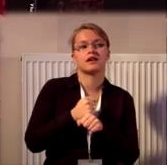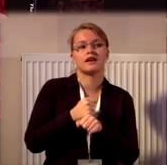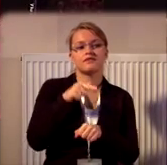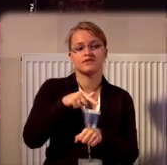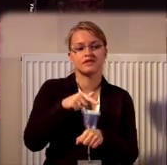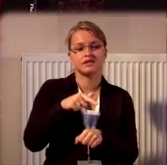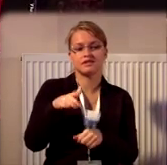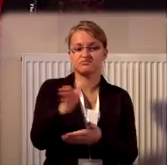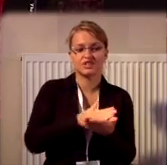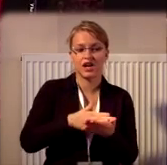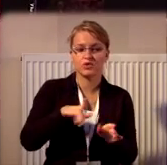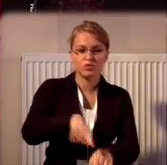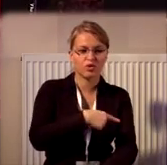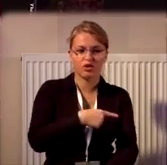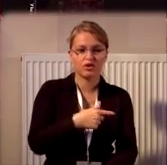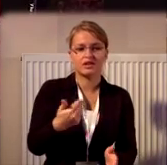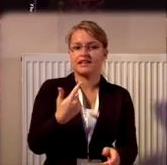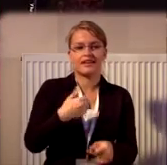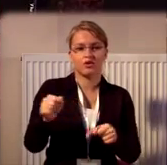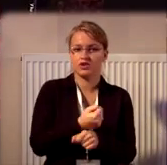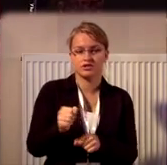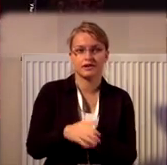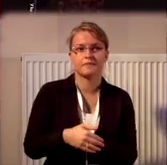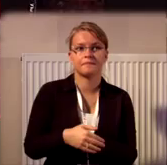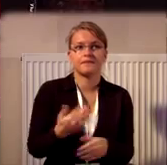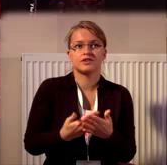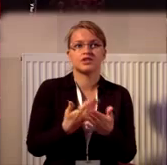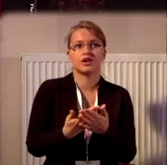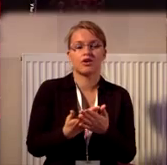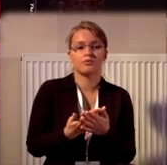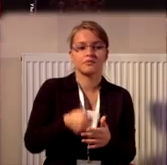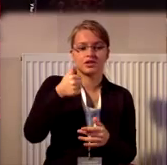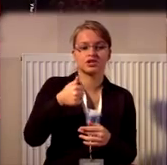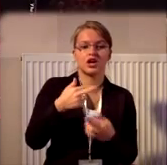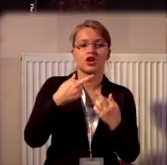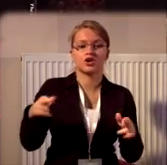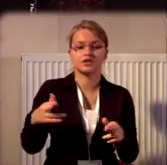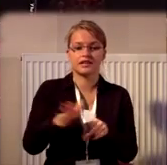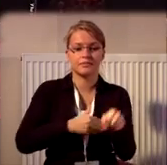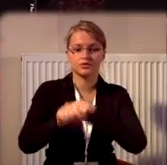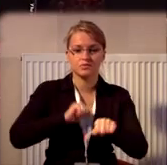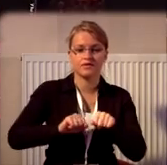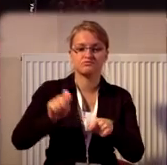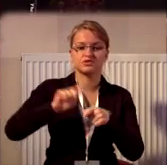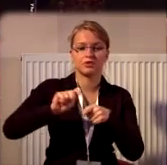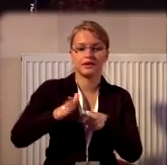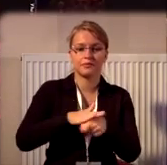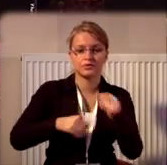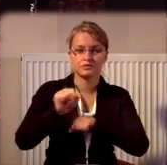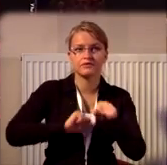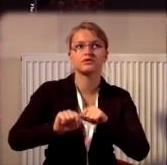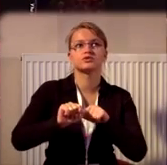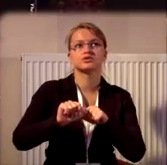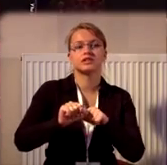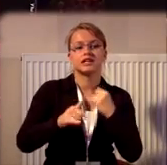że niekoniecznie. Oczywiście wszystko zależy od rodzaju niepełnosprawności i stopnia tej niepełnosprawności. Jeżeli